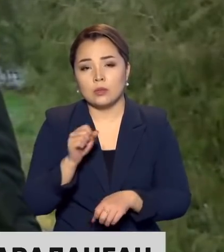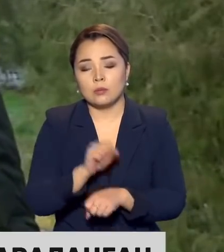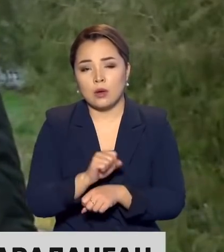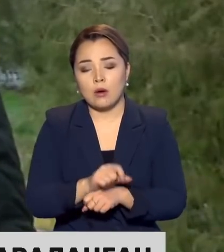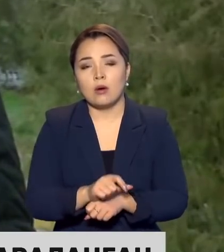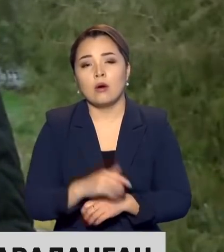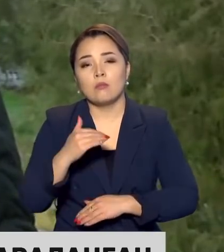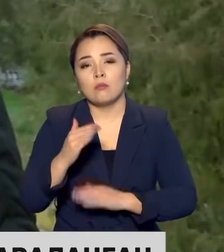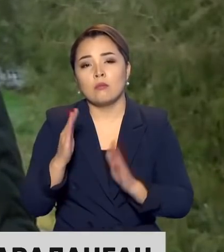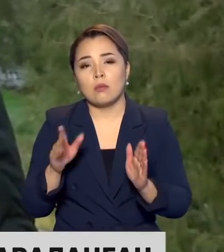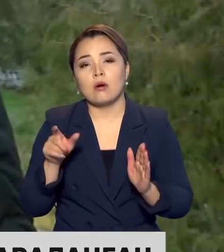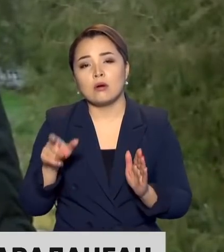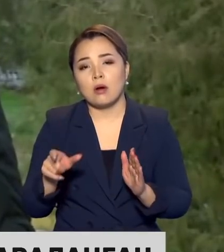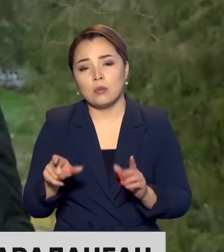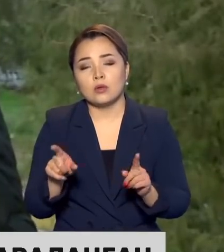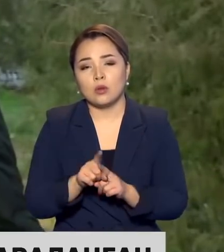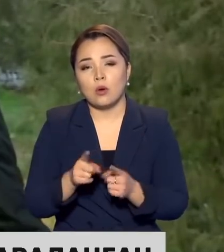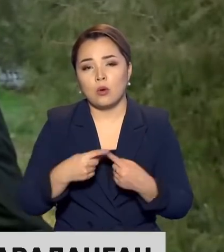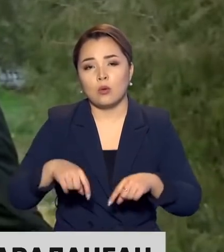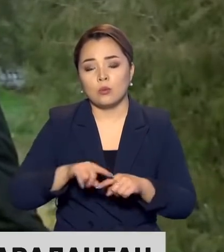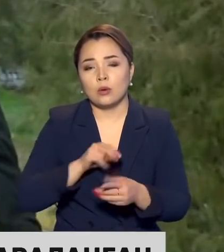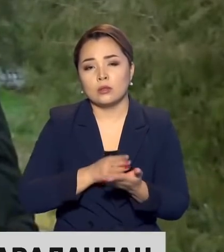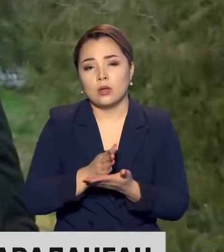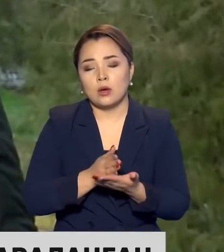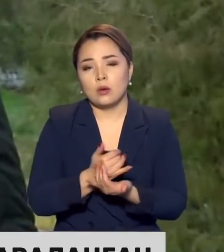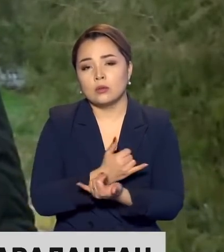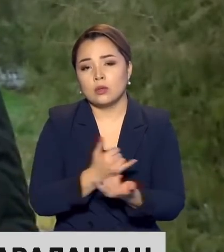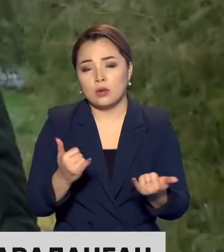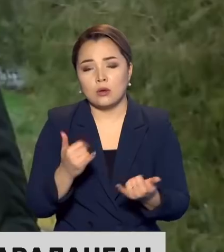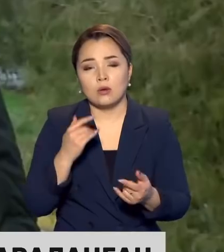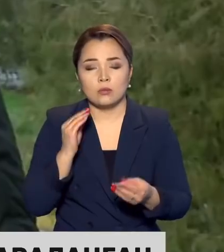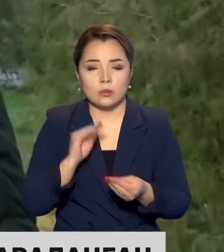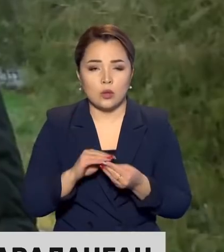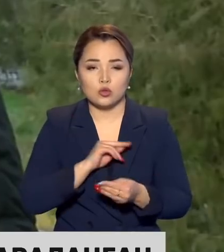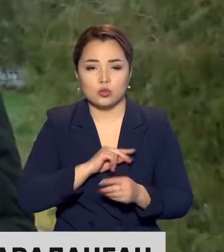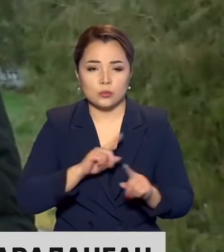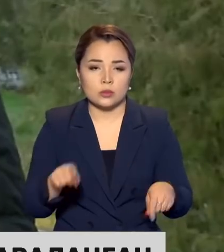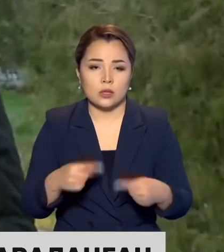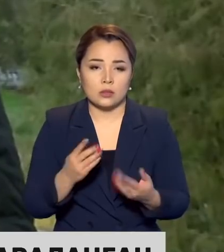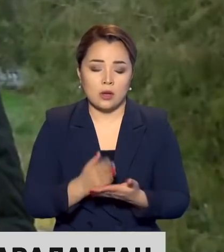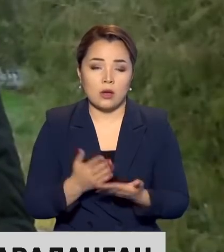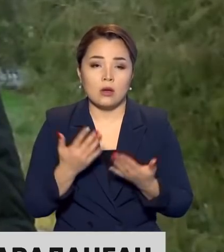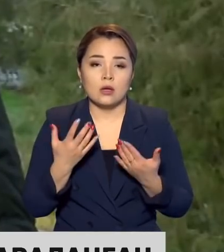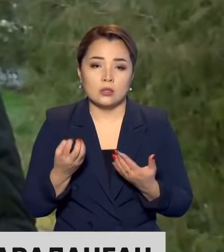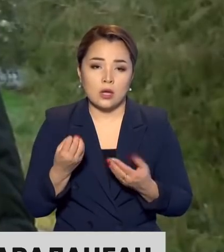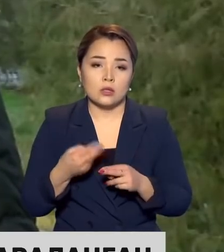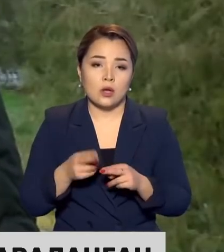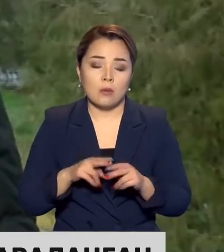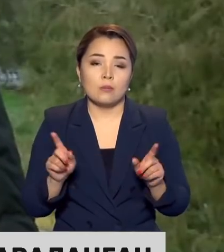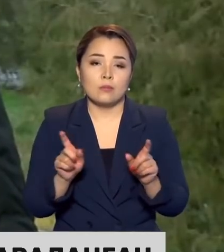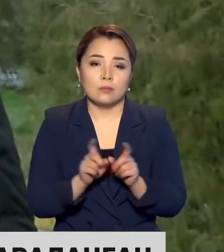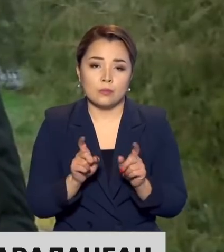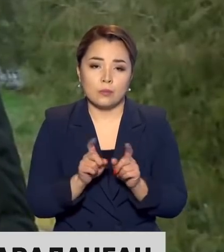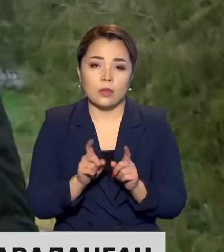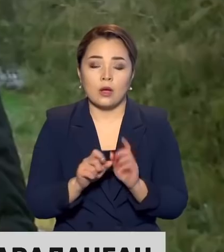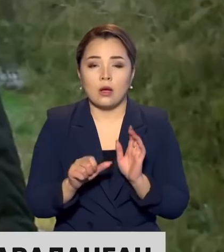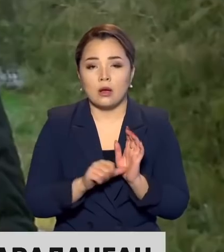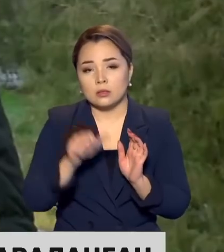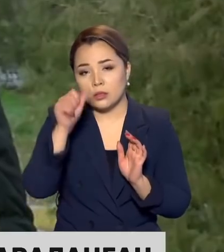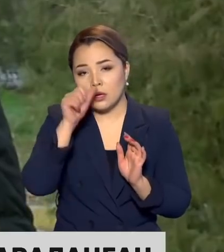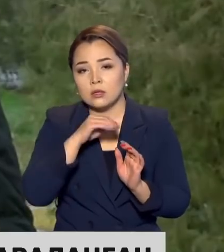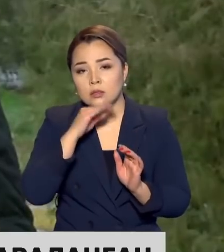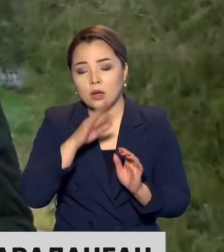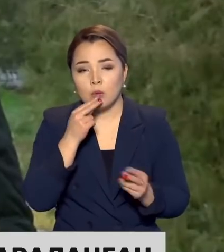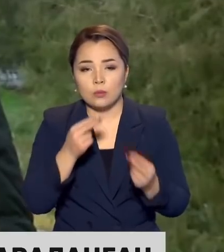банкоматтар, қоғамдық көлік пен халыққа қызмет көрсету орындары қалыпты жұмыс істеуде. Сондай-ақ дүкендерге 6 айға